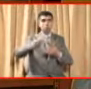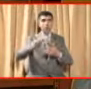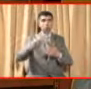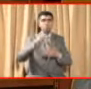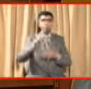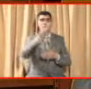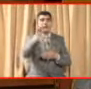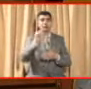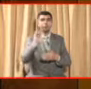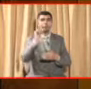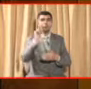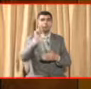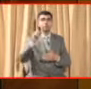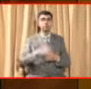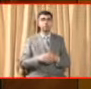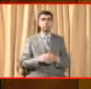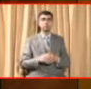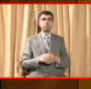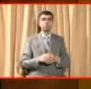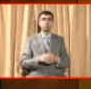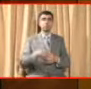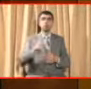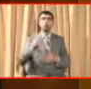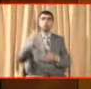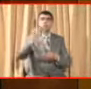ديفوار. يهدف هذا الاتفاق إلى